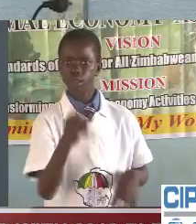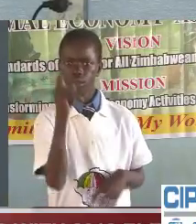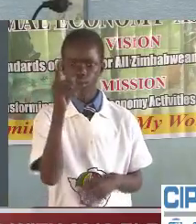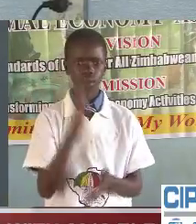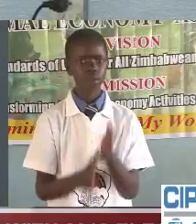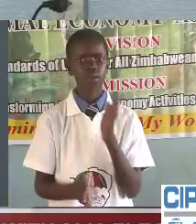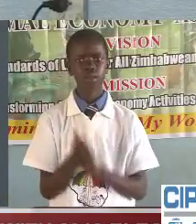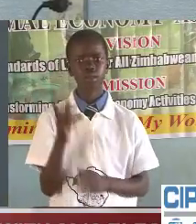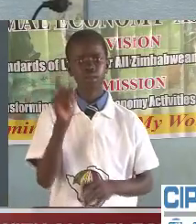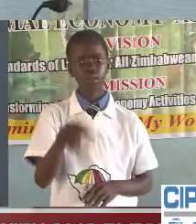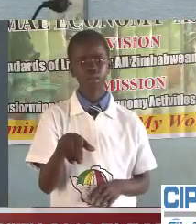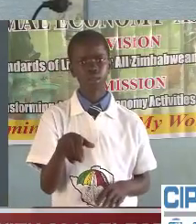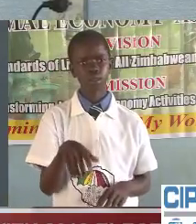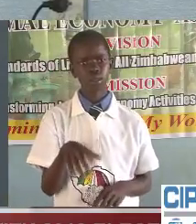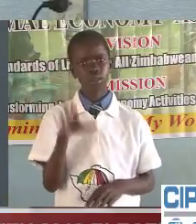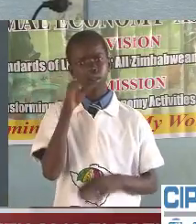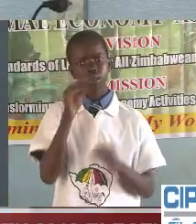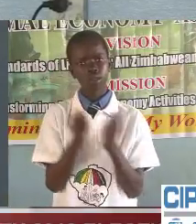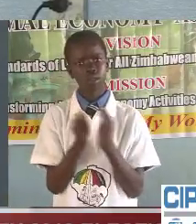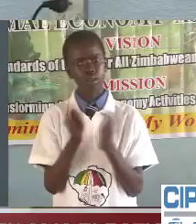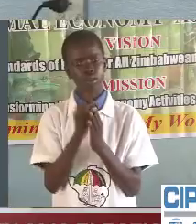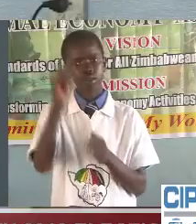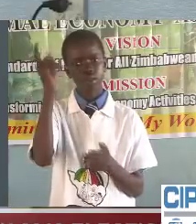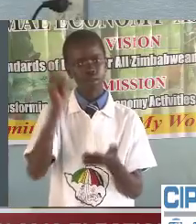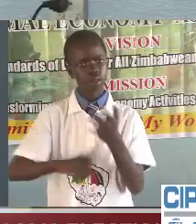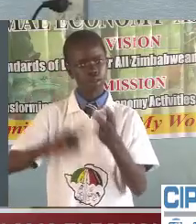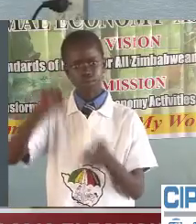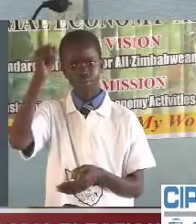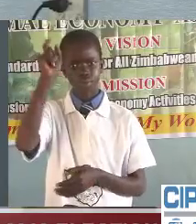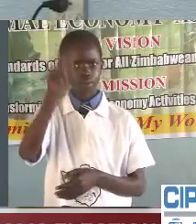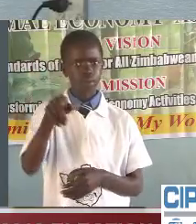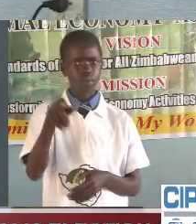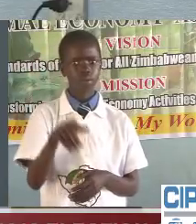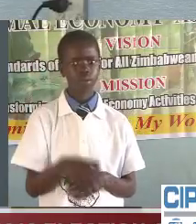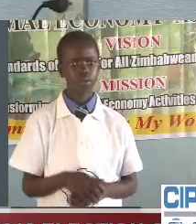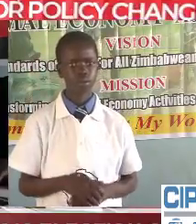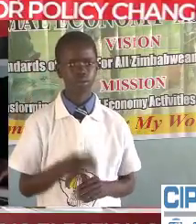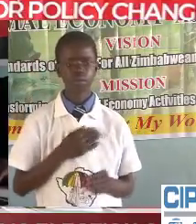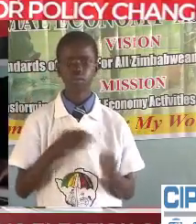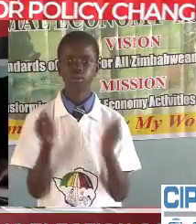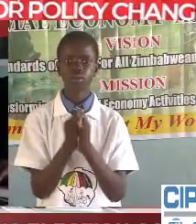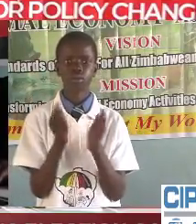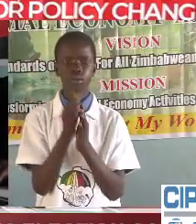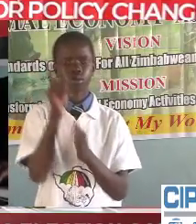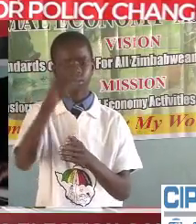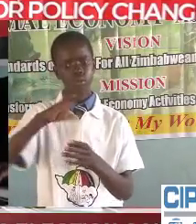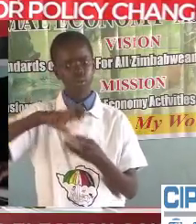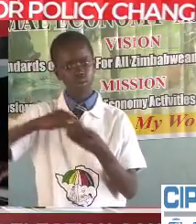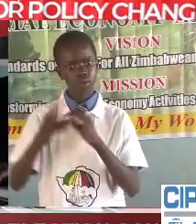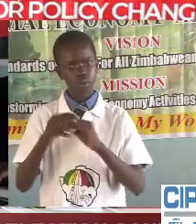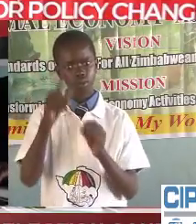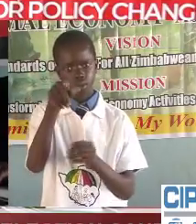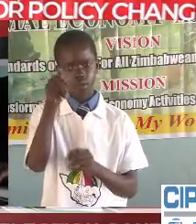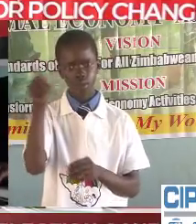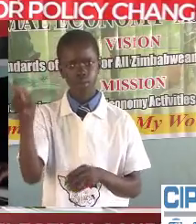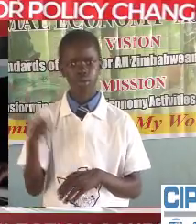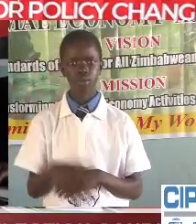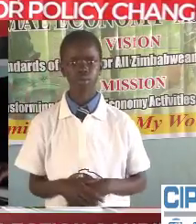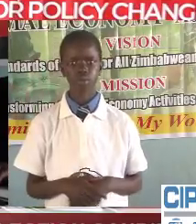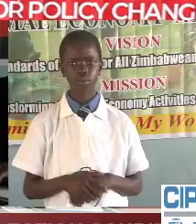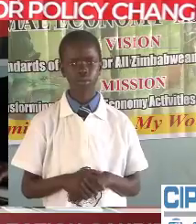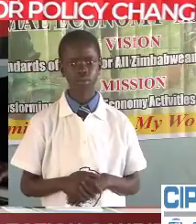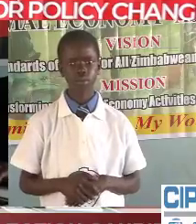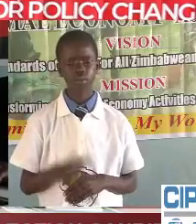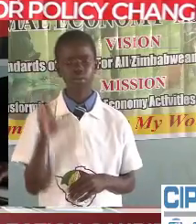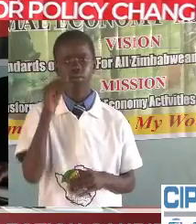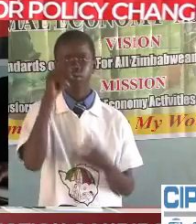zvokungova navo, handiti ka asi zvitoda zveutano hwavo, handiti tinodawo ka safety yavo, handiti sokuti vataurawo kuti isusu toda